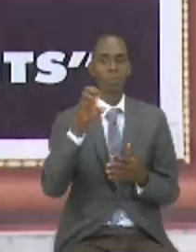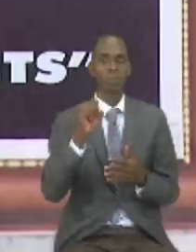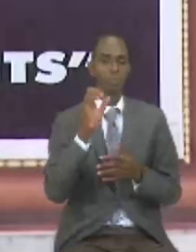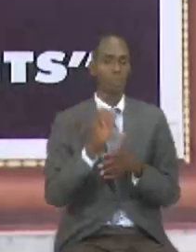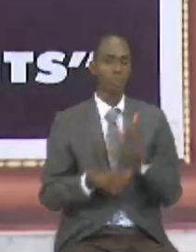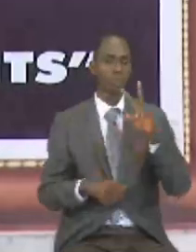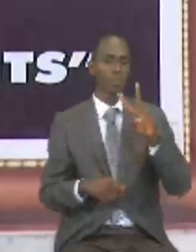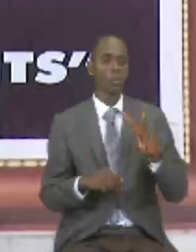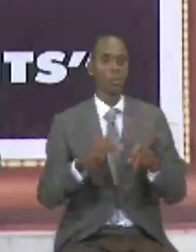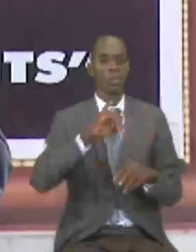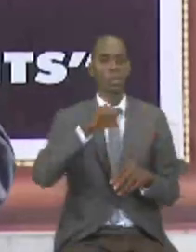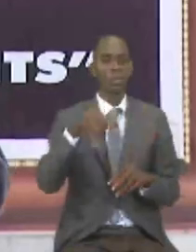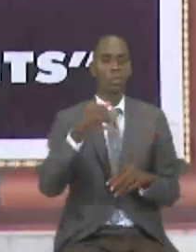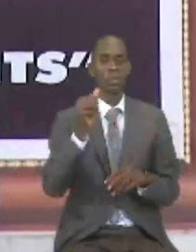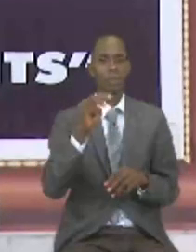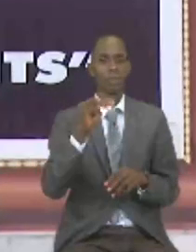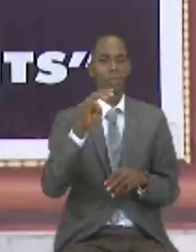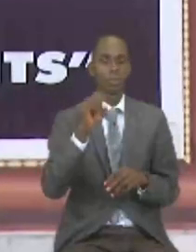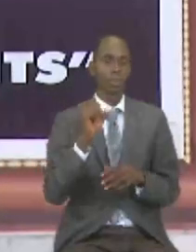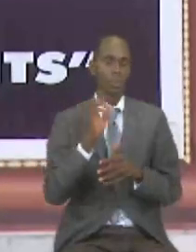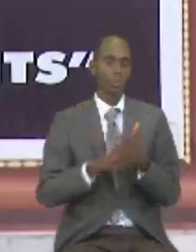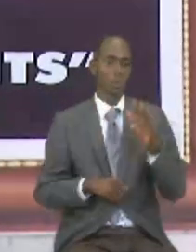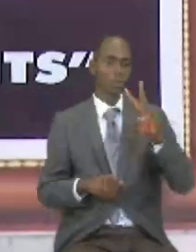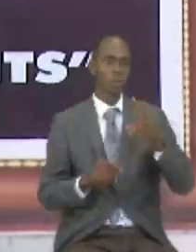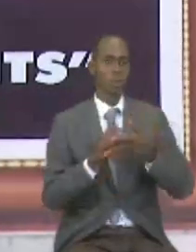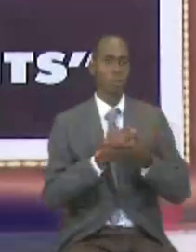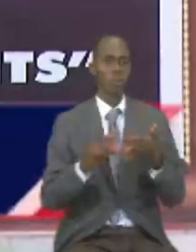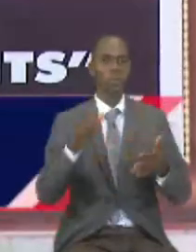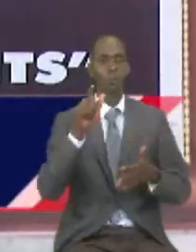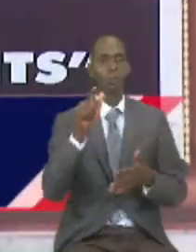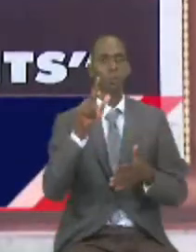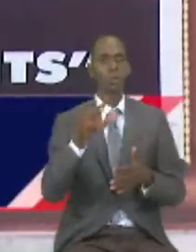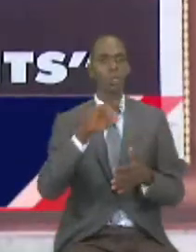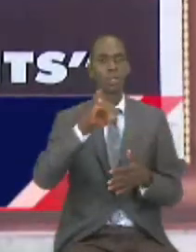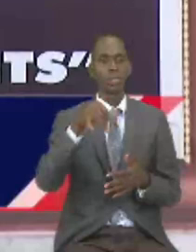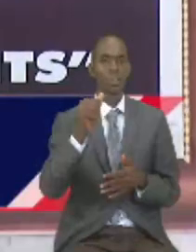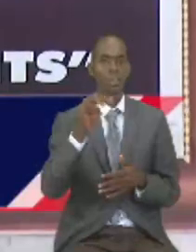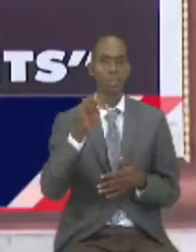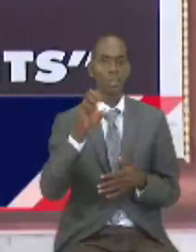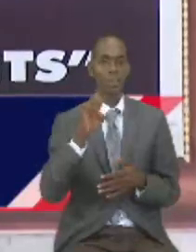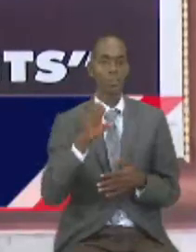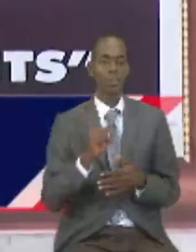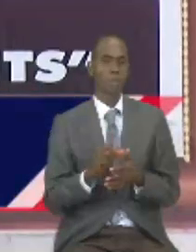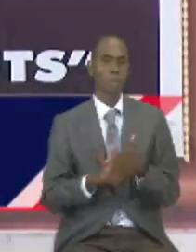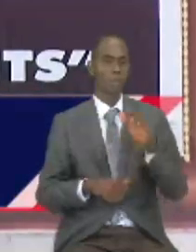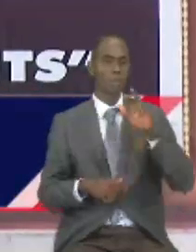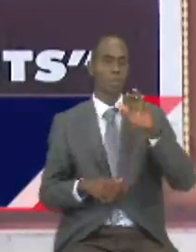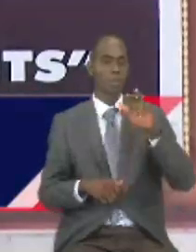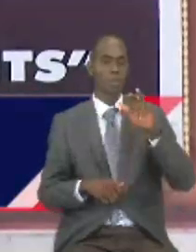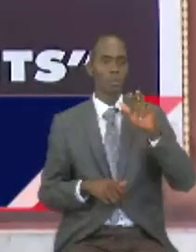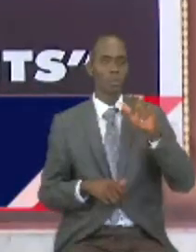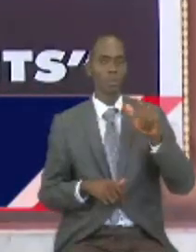On va à Jacques 2, 23. Jacques 2,